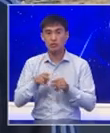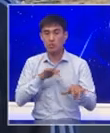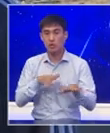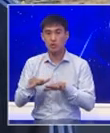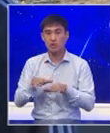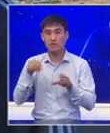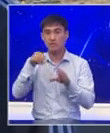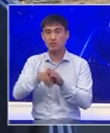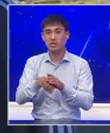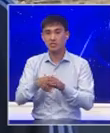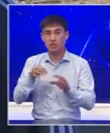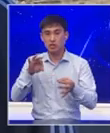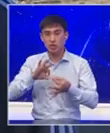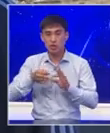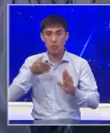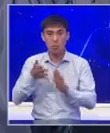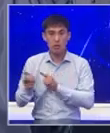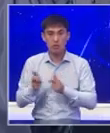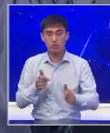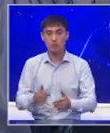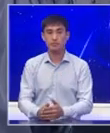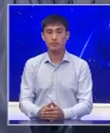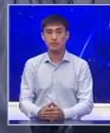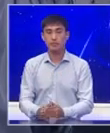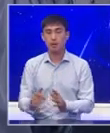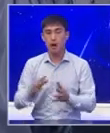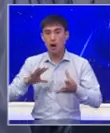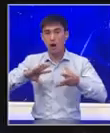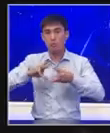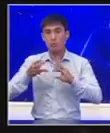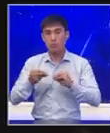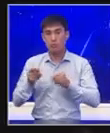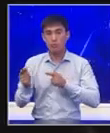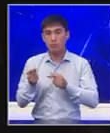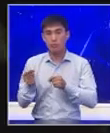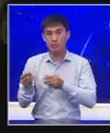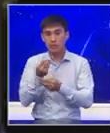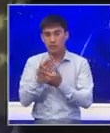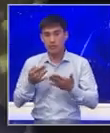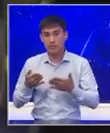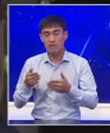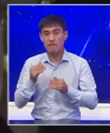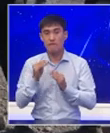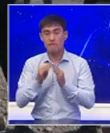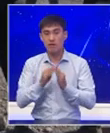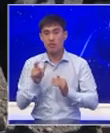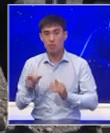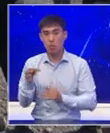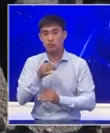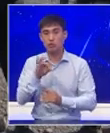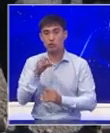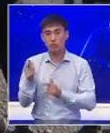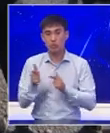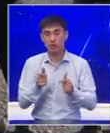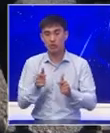в велась тщательная подготовка не меньший объем товаров подготовили и фермеры области жетысу рефрижераторы авто